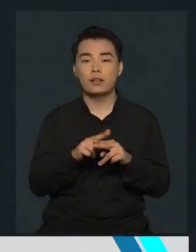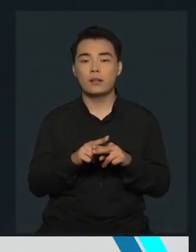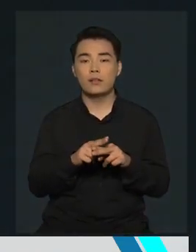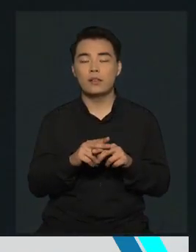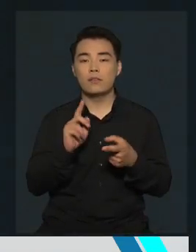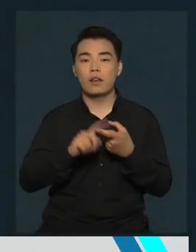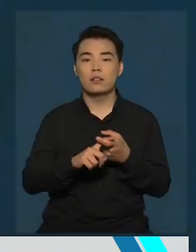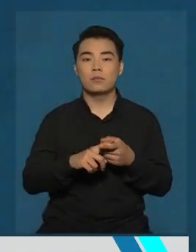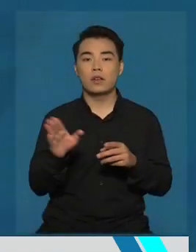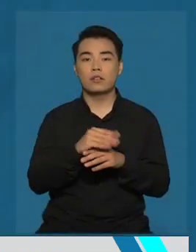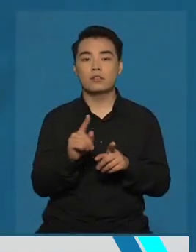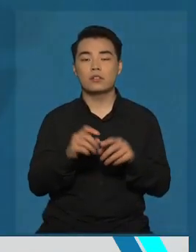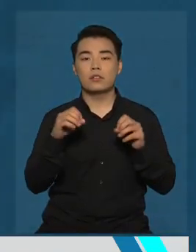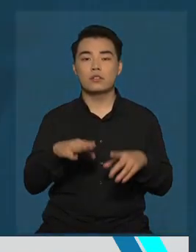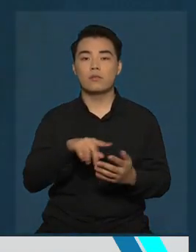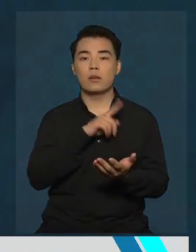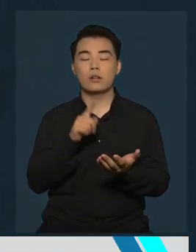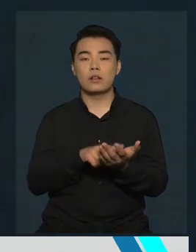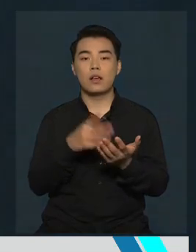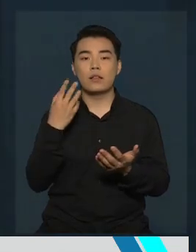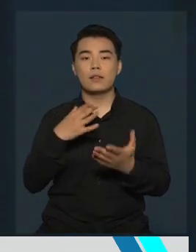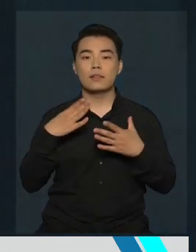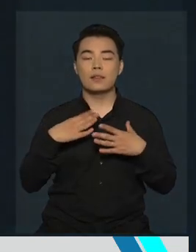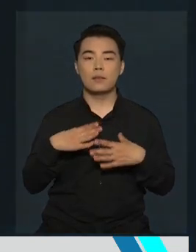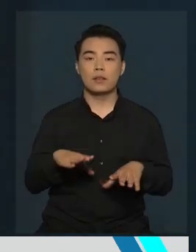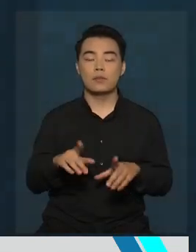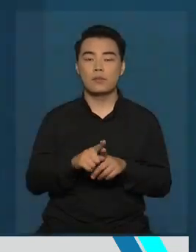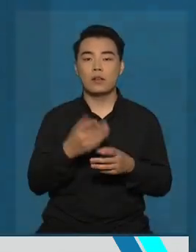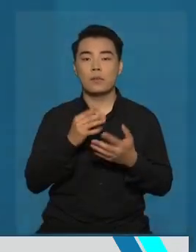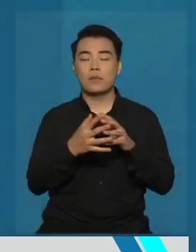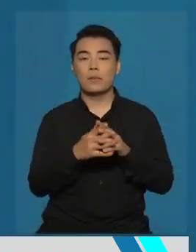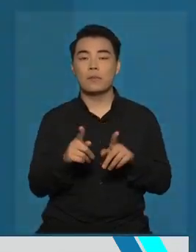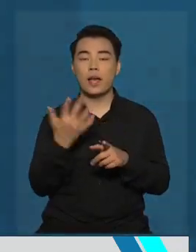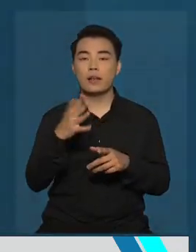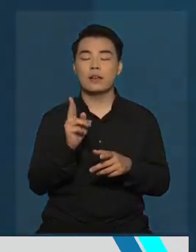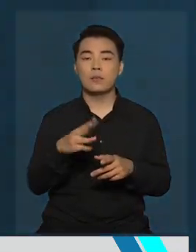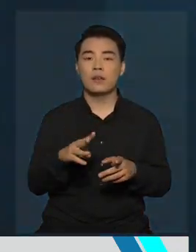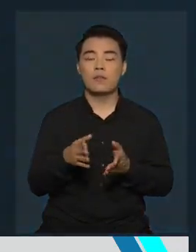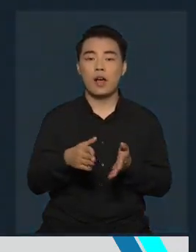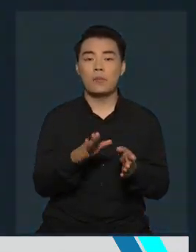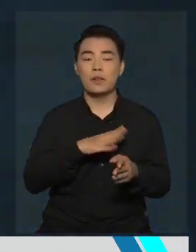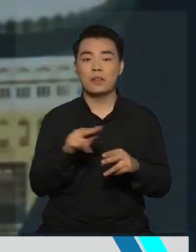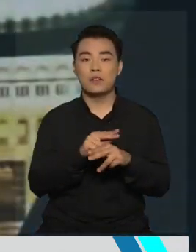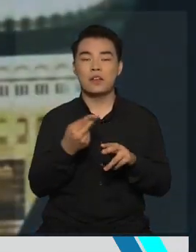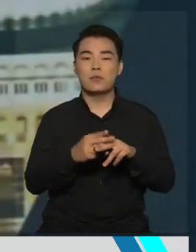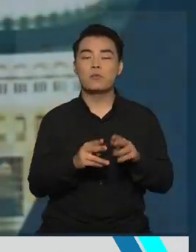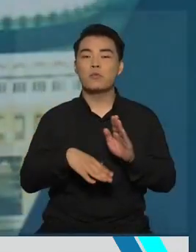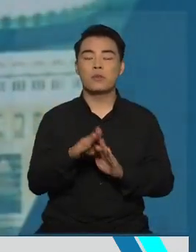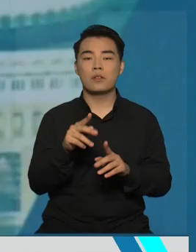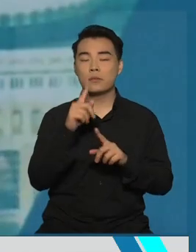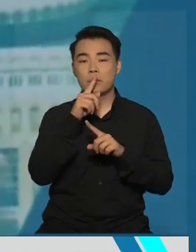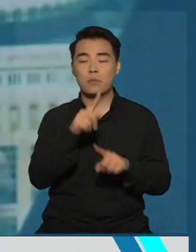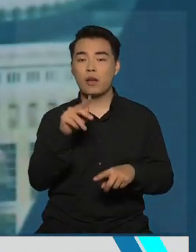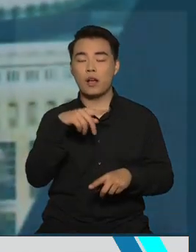она решит вопрос, и не будет таких ситуаций, когда там у нас в селе 5 километров дороги сделали, и мы называем его модернизированным. То есть